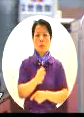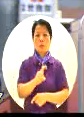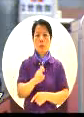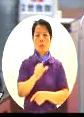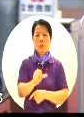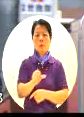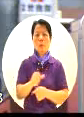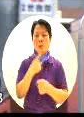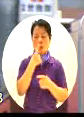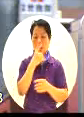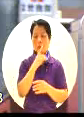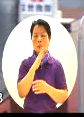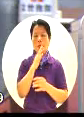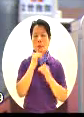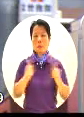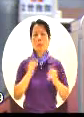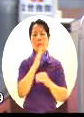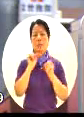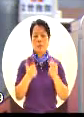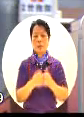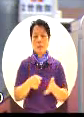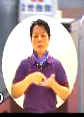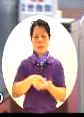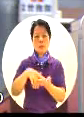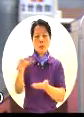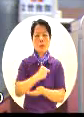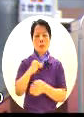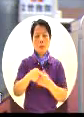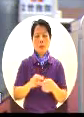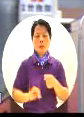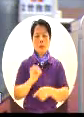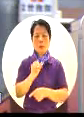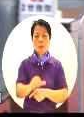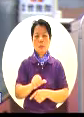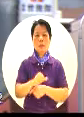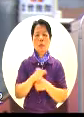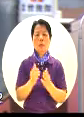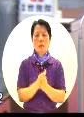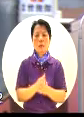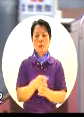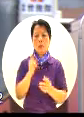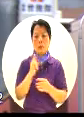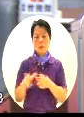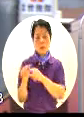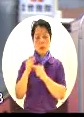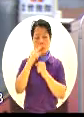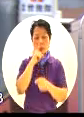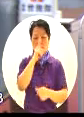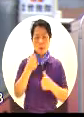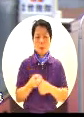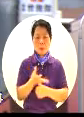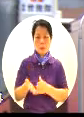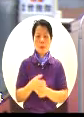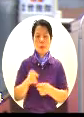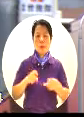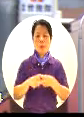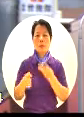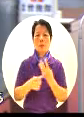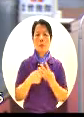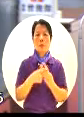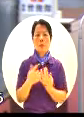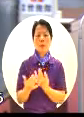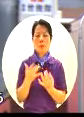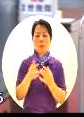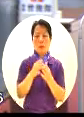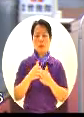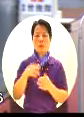分，咱是会当征出5%哈，按照污染性工业产值来这几个